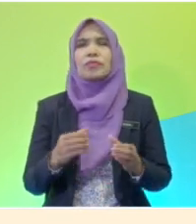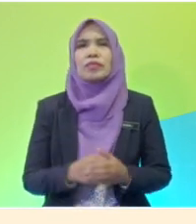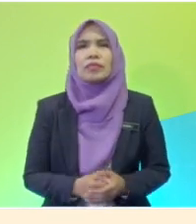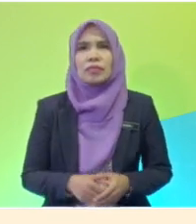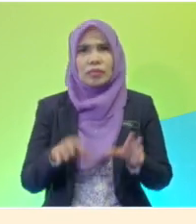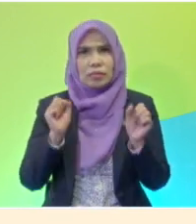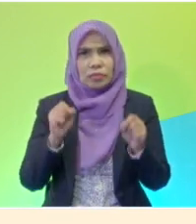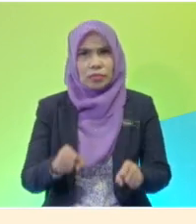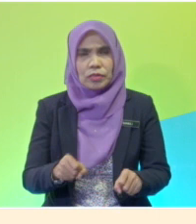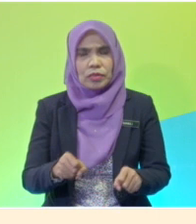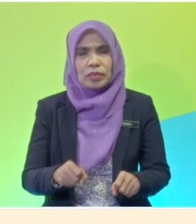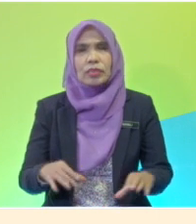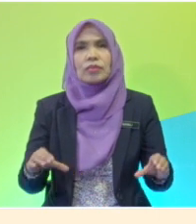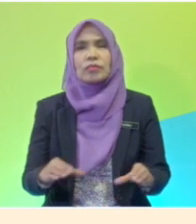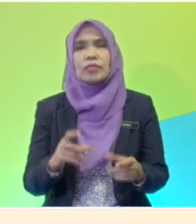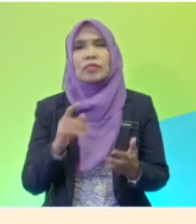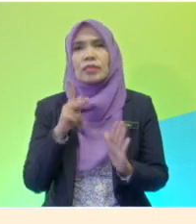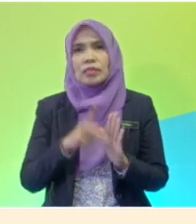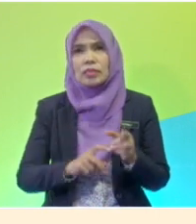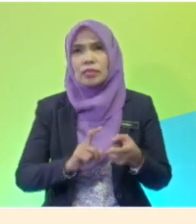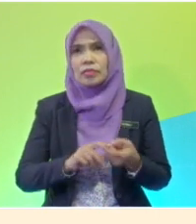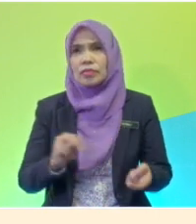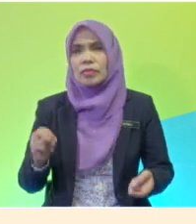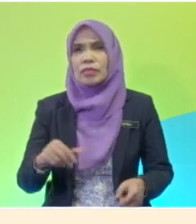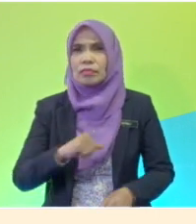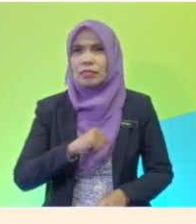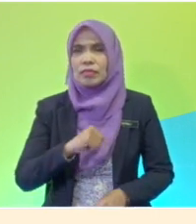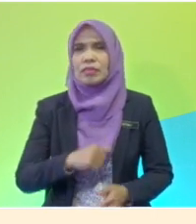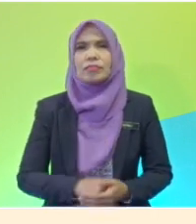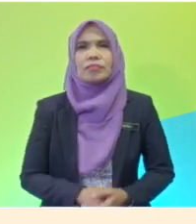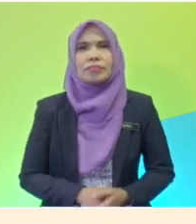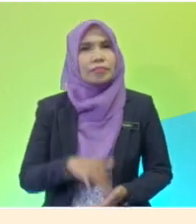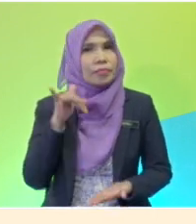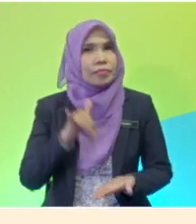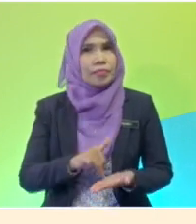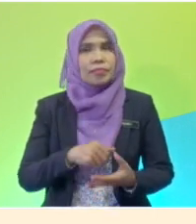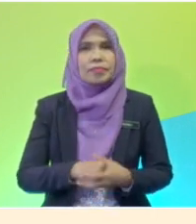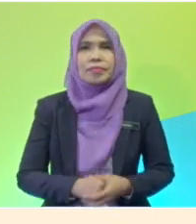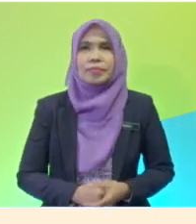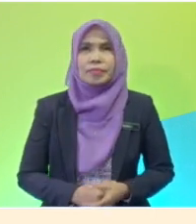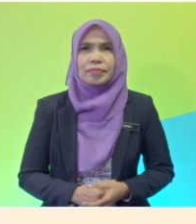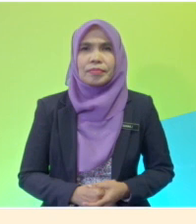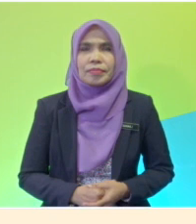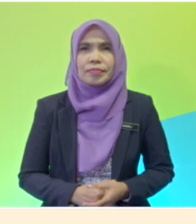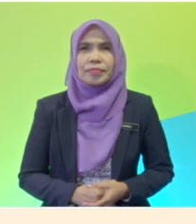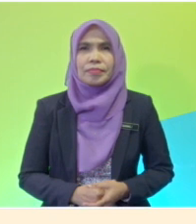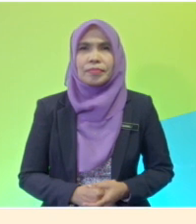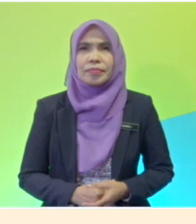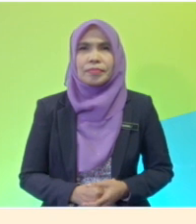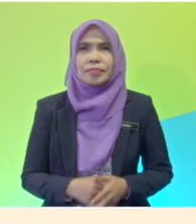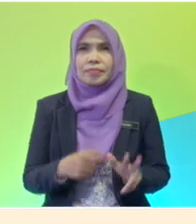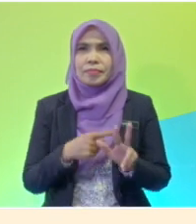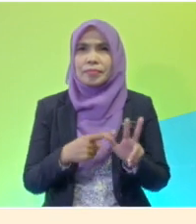membuat keputusan sendiri Oke keputusan dia buat itu dia yakin ini adalah yang terbaik untuk dia dan seterusnya yang ketiga